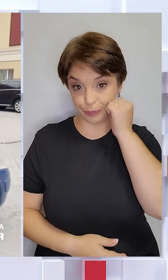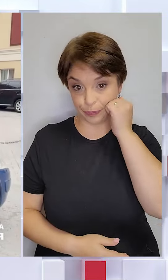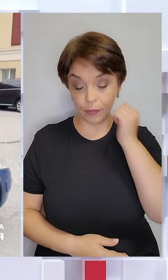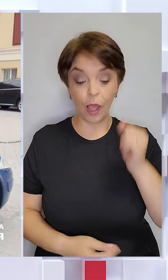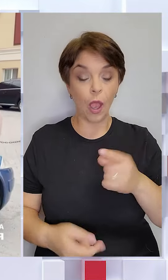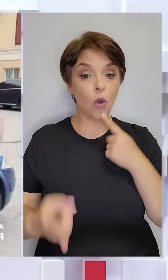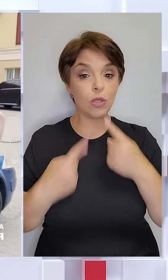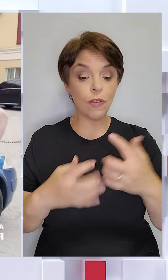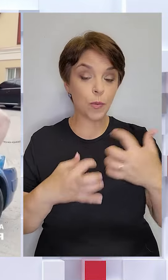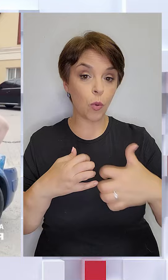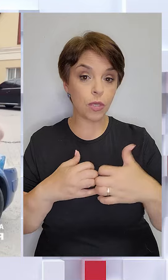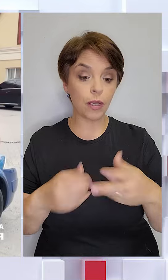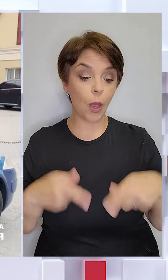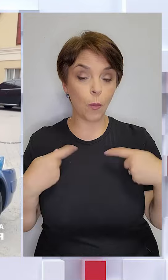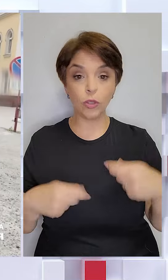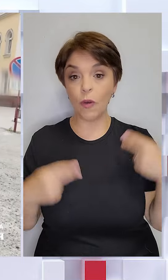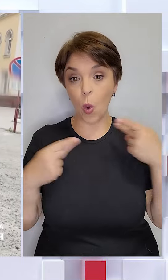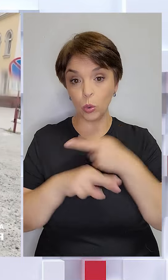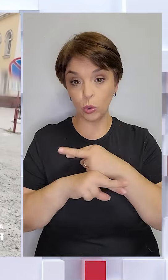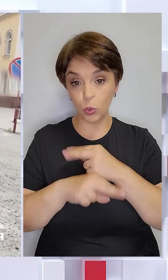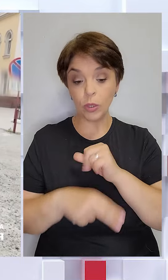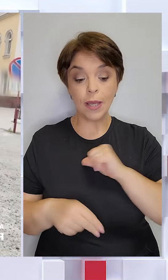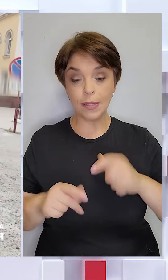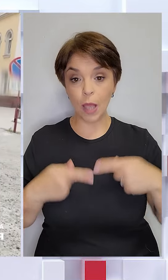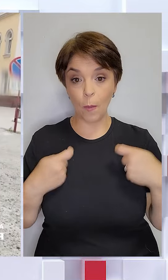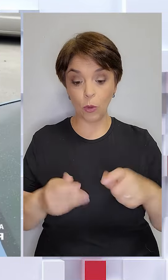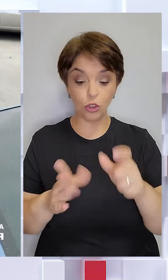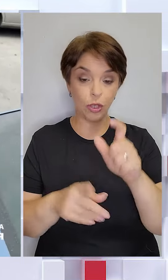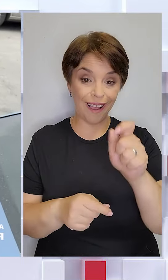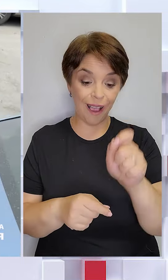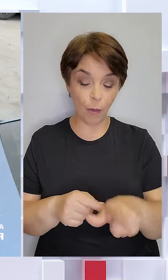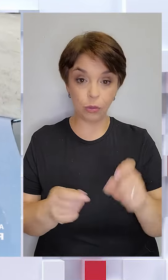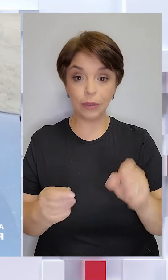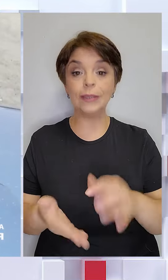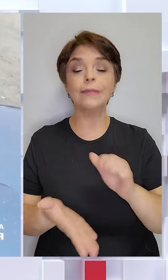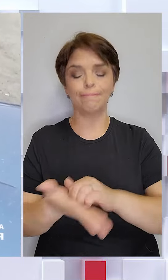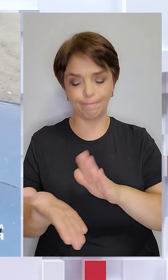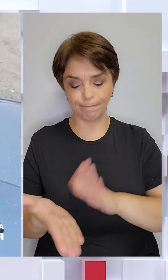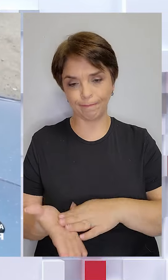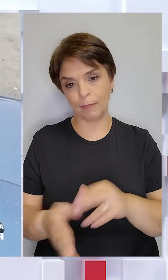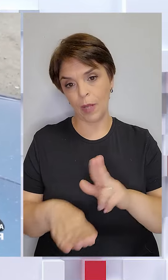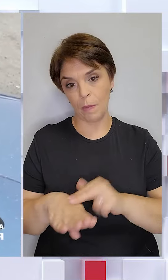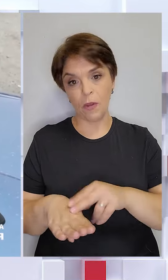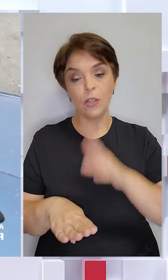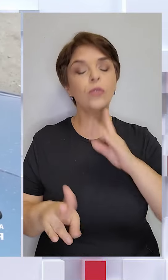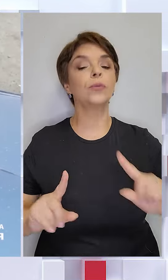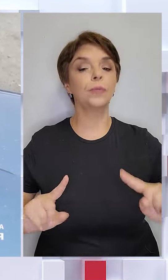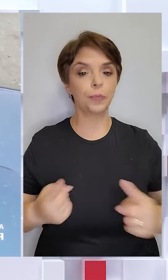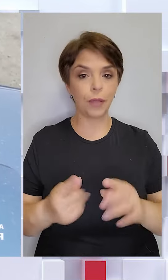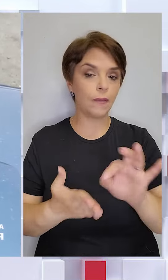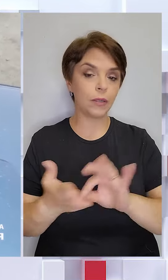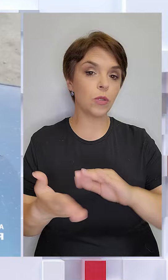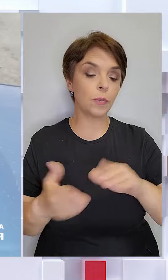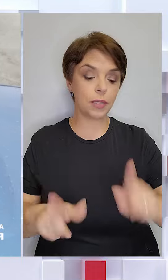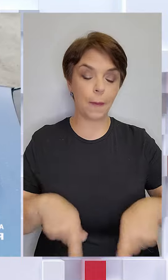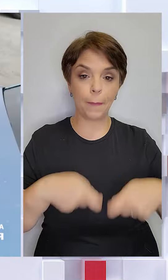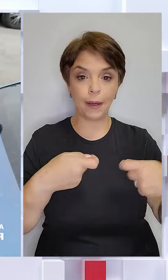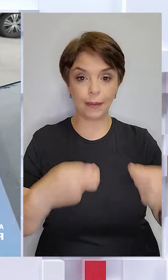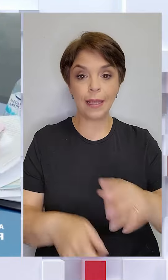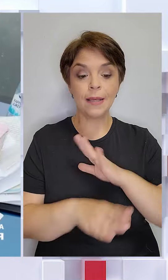Розмову з посередником, який продавав отруту, і сам продаж ампул задокументували правоохоронці. Жінку затримали відразу після